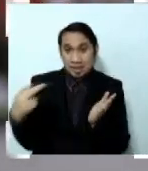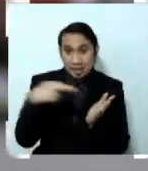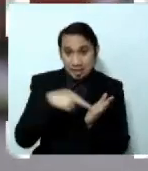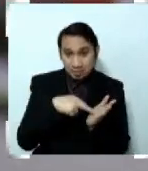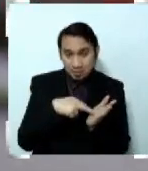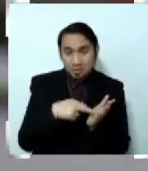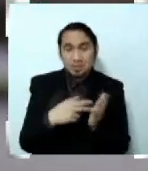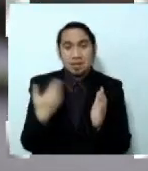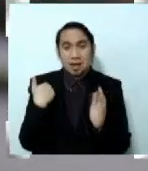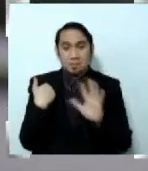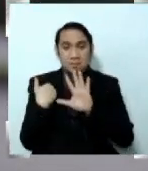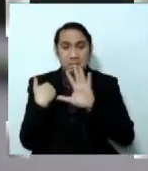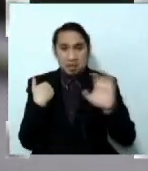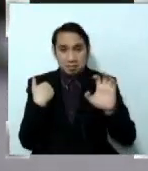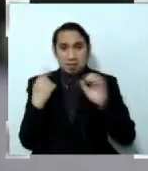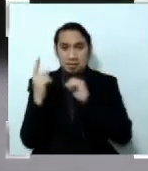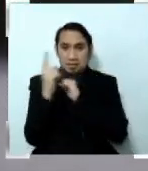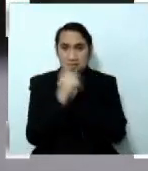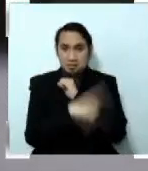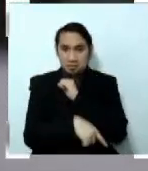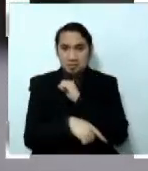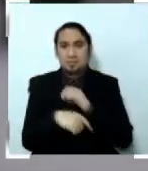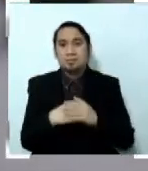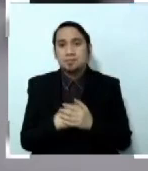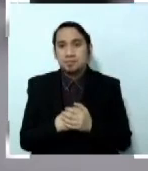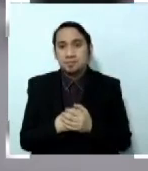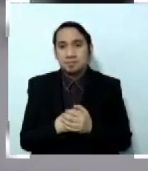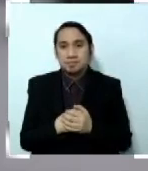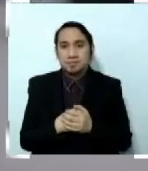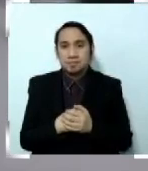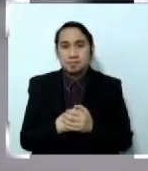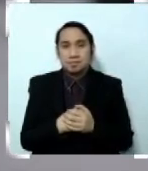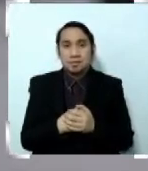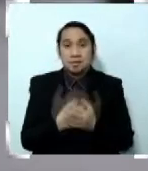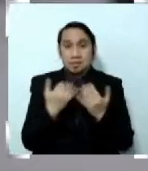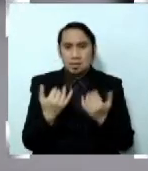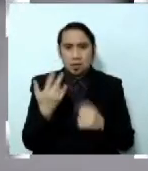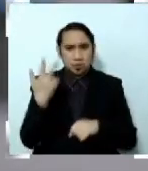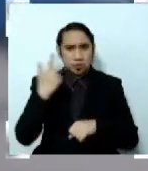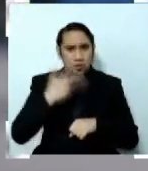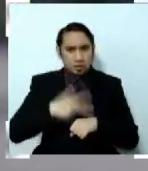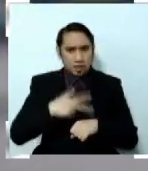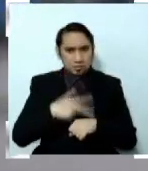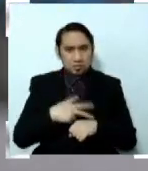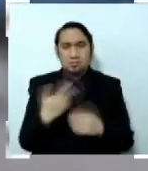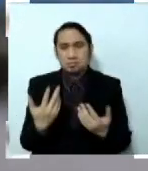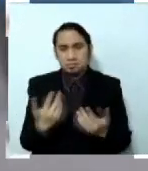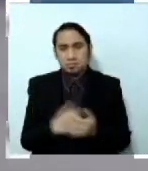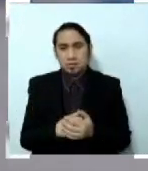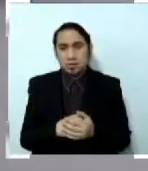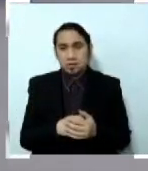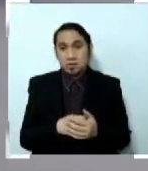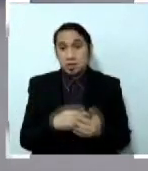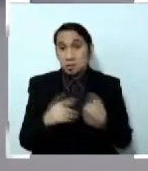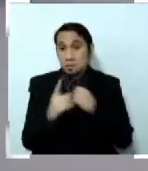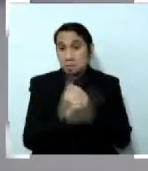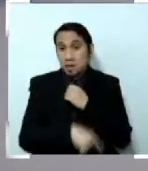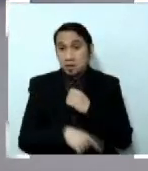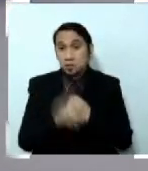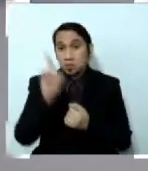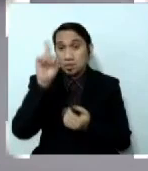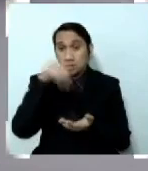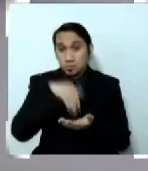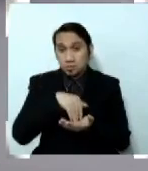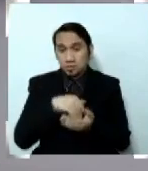multa base sa umiiral na Provincial Ordinance. At sa pangatlong paglabag, 1,000 pesos naman ang multa. Pwede rin